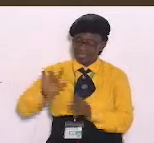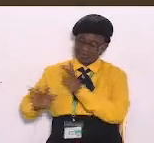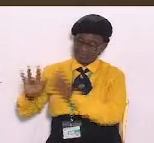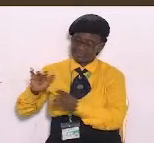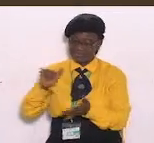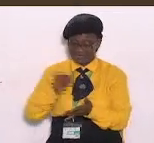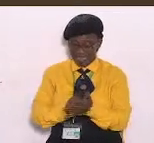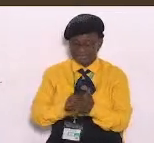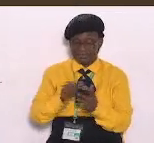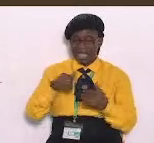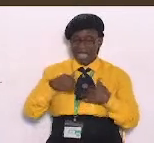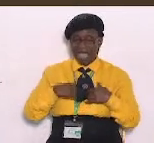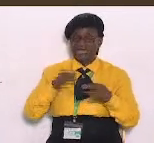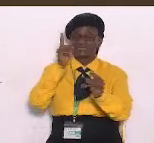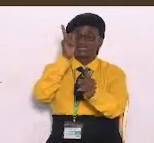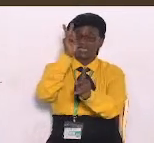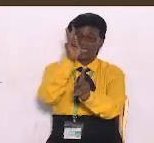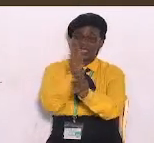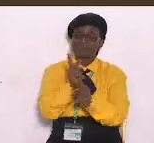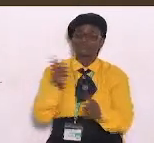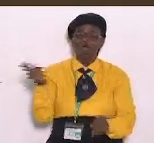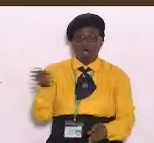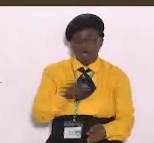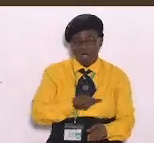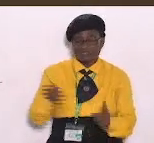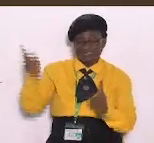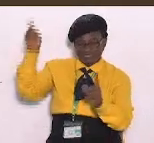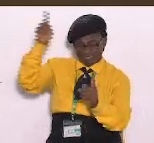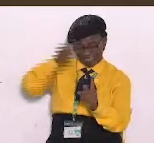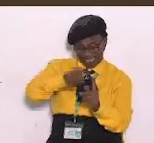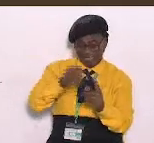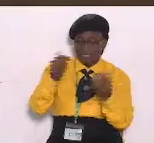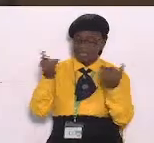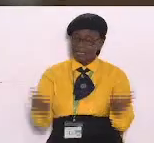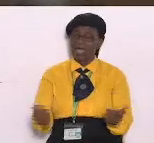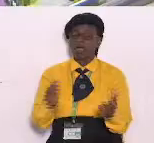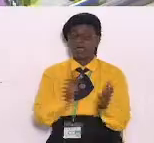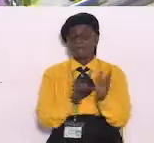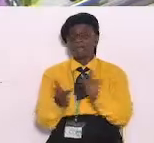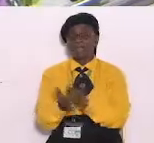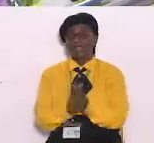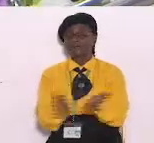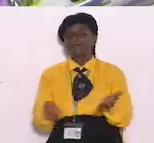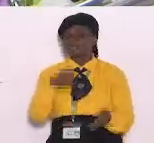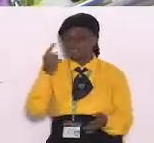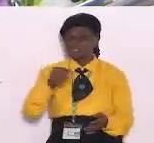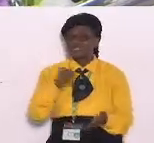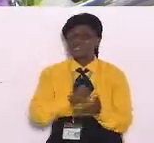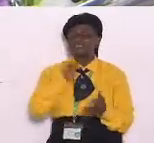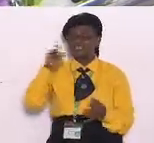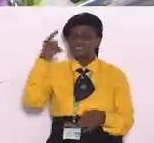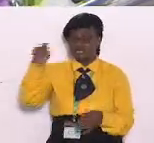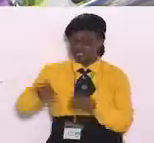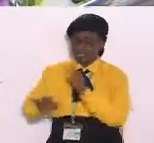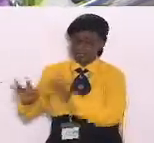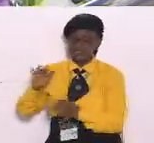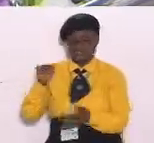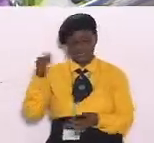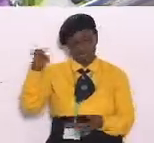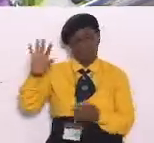qui n qui nous a montré c'est par Sa miséricorde que nous ne sommes